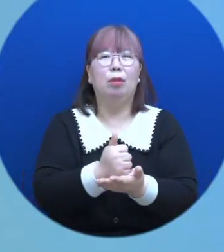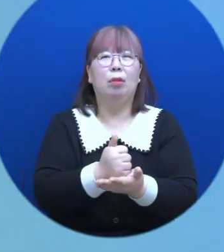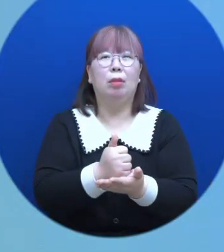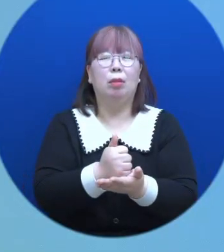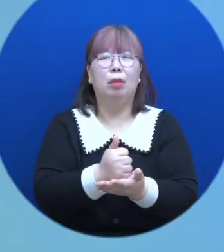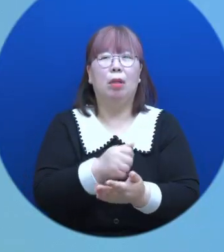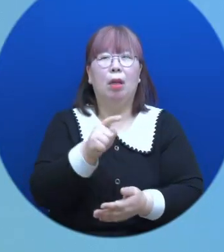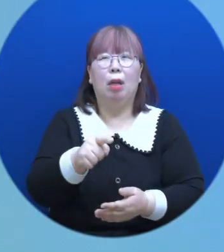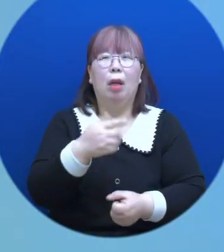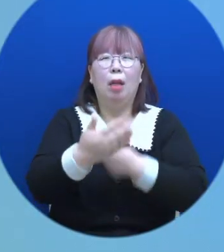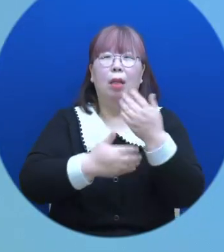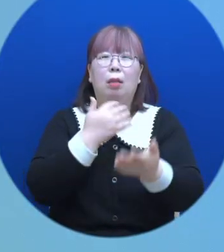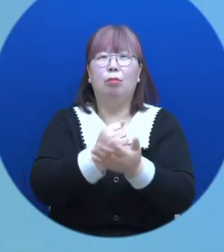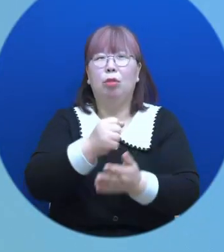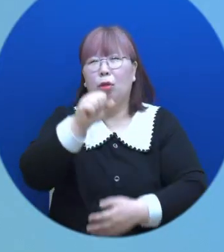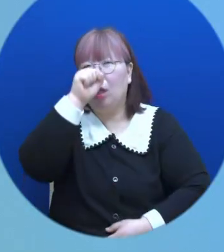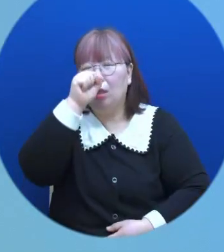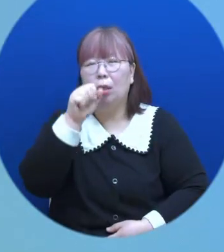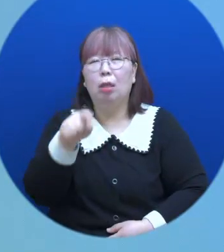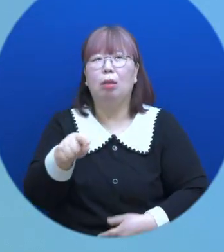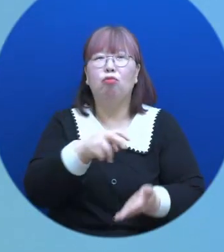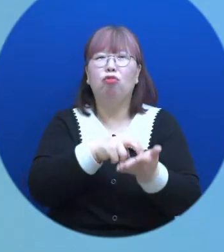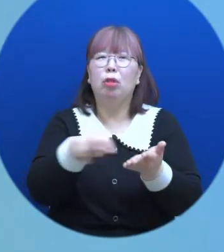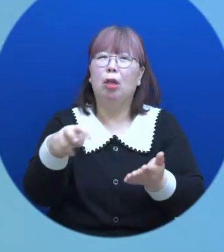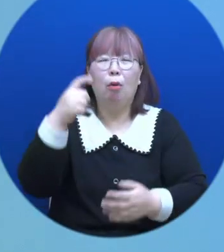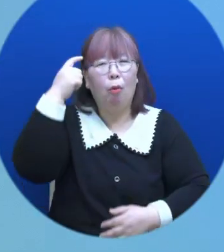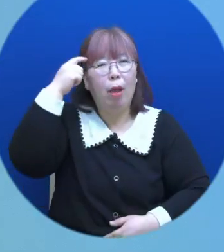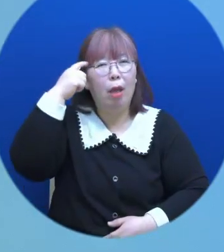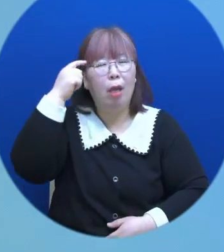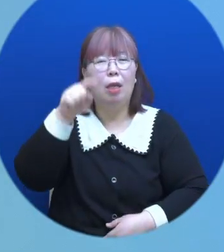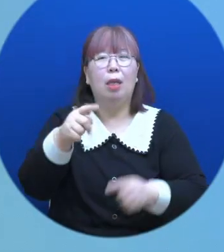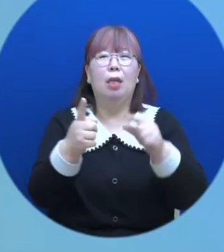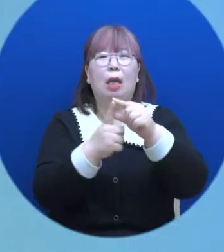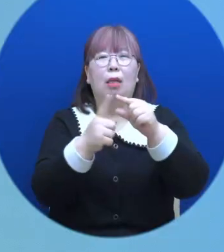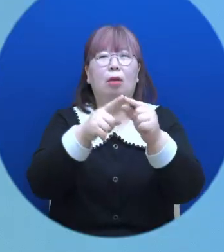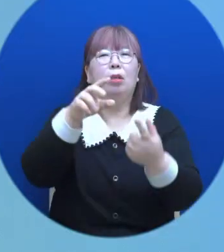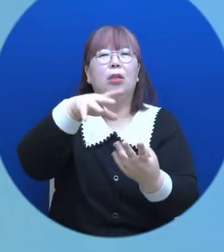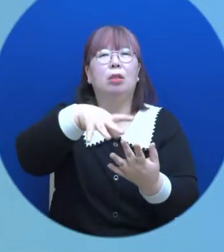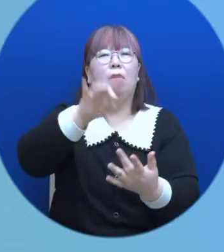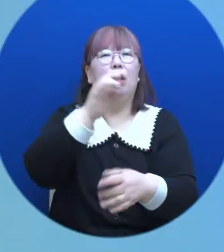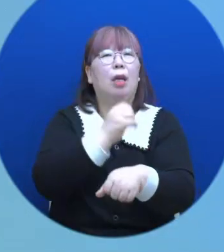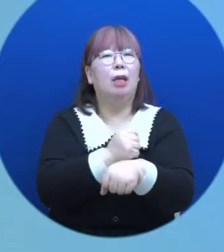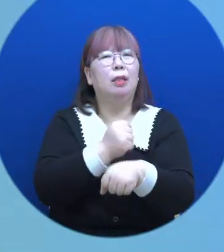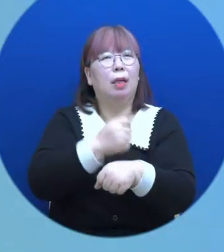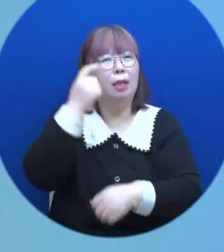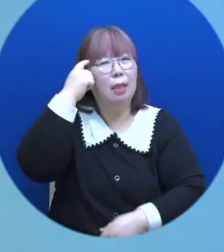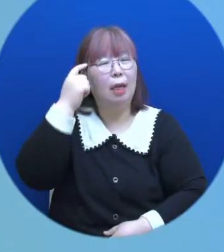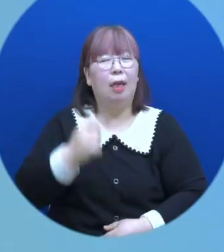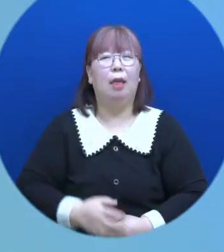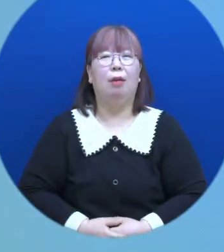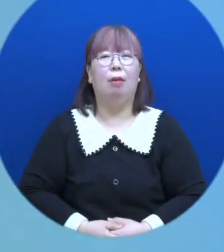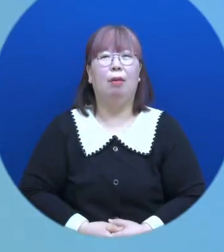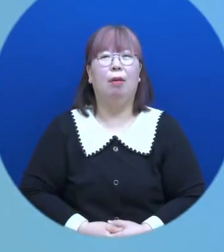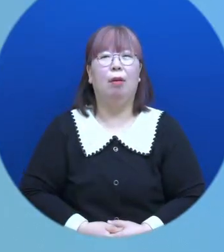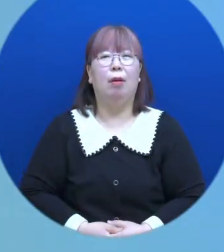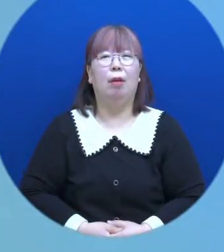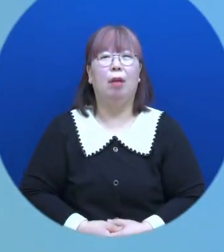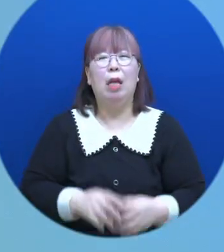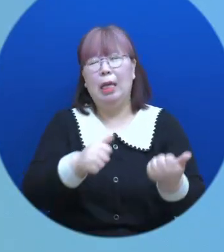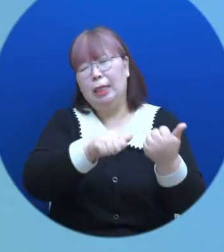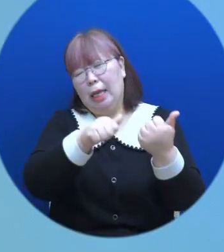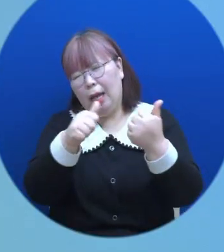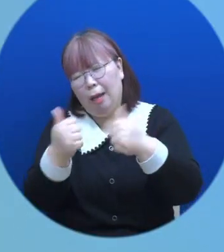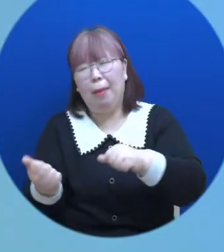이 문자를 보냈을까 하는 생각이었어요. 성경은 말하잖아요. 사망의